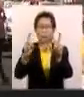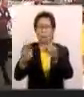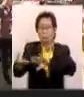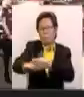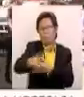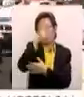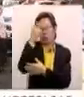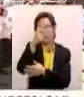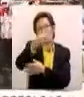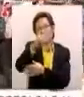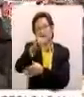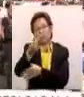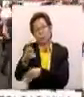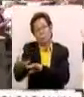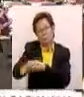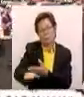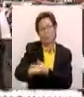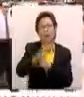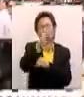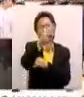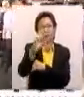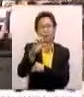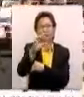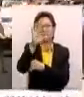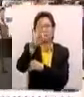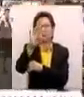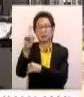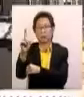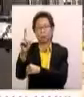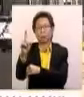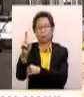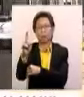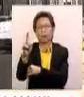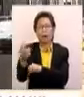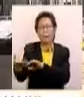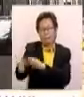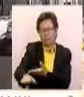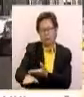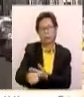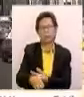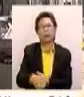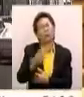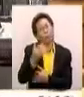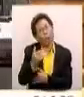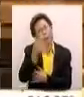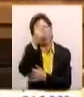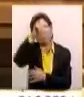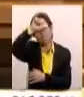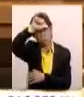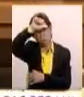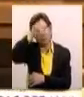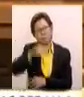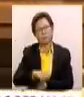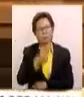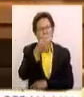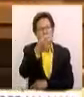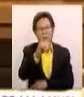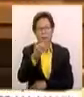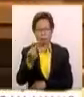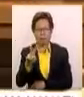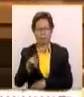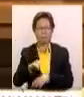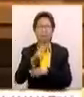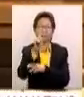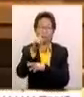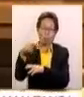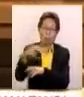akibat HIV, manakala 691 orang meninggal dunia disebabkan AIDS. HIV adalah sejenis